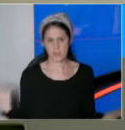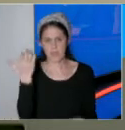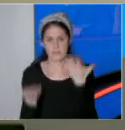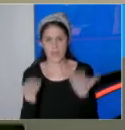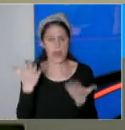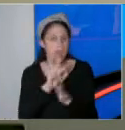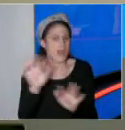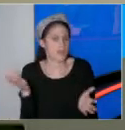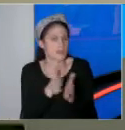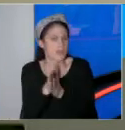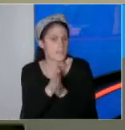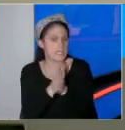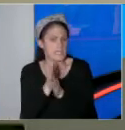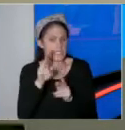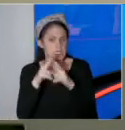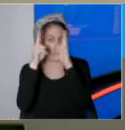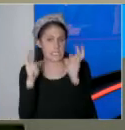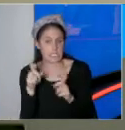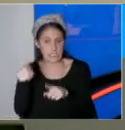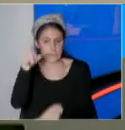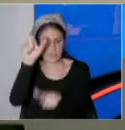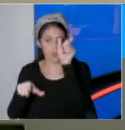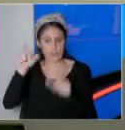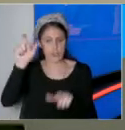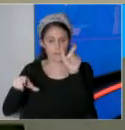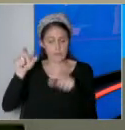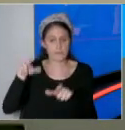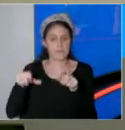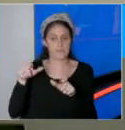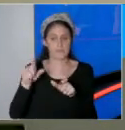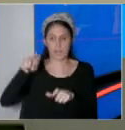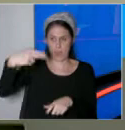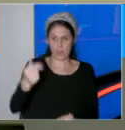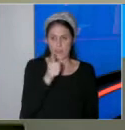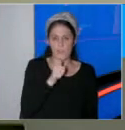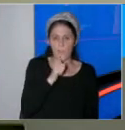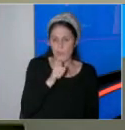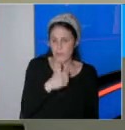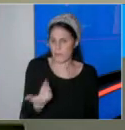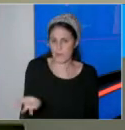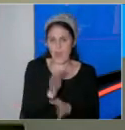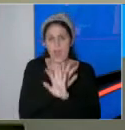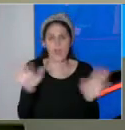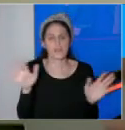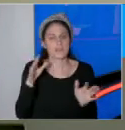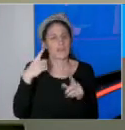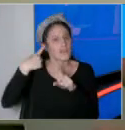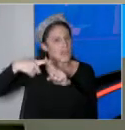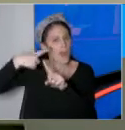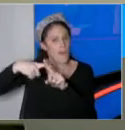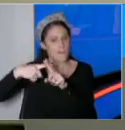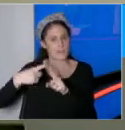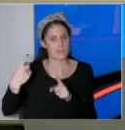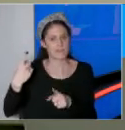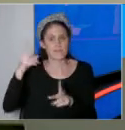שום תמריץ לעיר ולתושביה להיות ירוקים, או אין שום יתרון, שום זכויות,